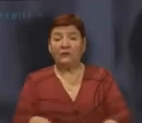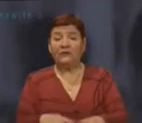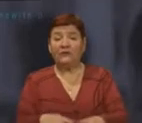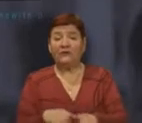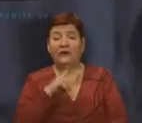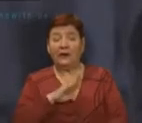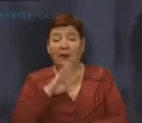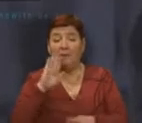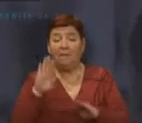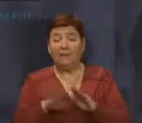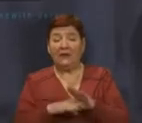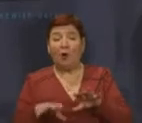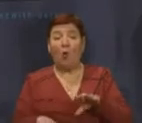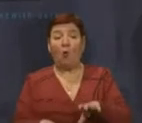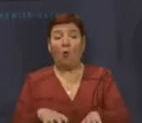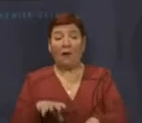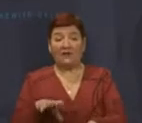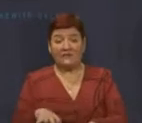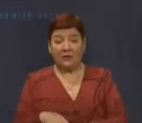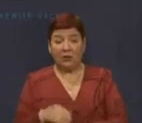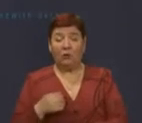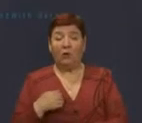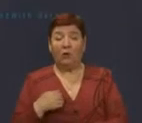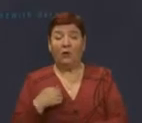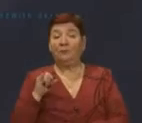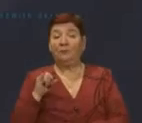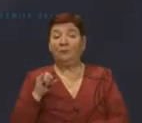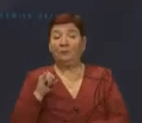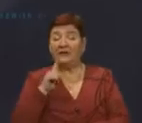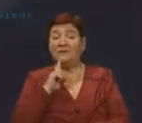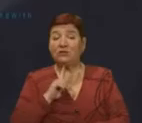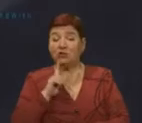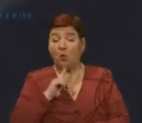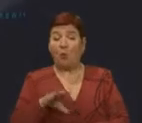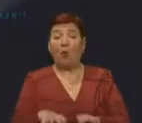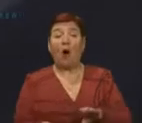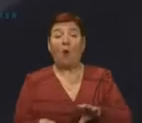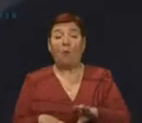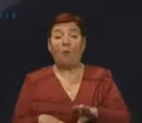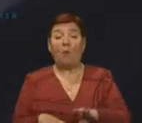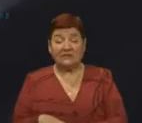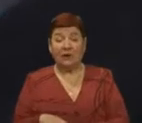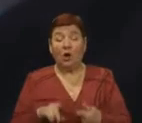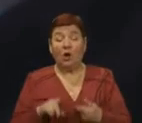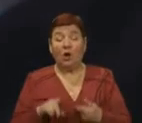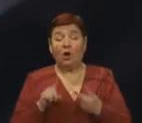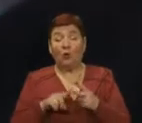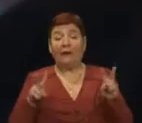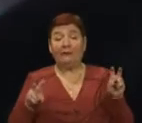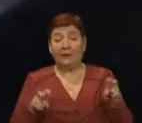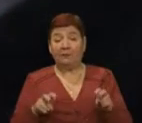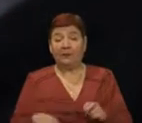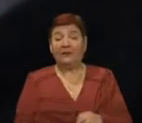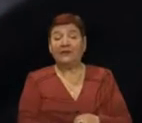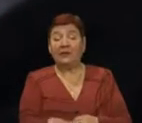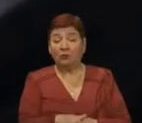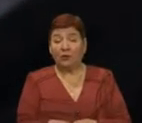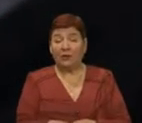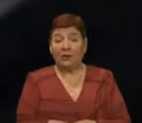знаходяться під окупацією, це другий тип під тимчасовою окупацією, другий тип територій,